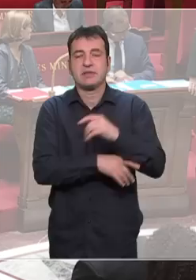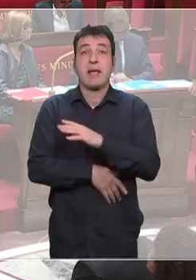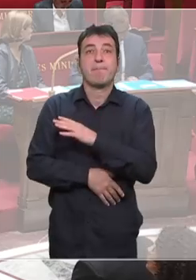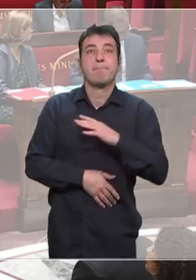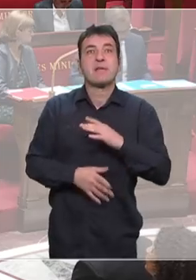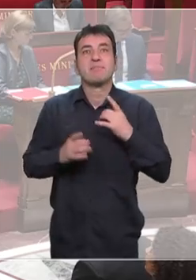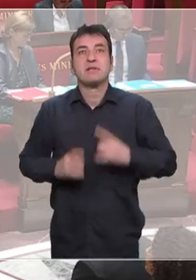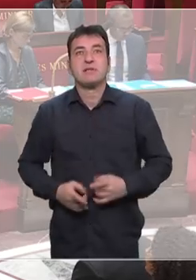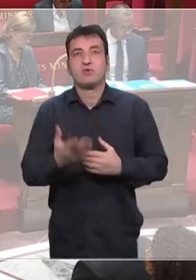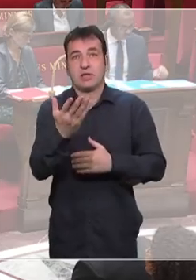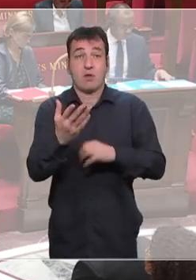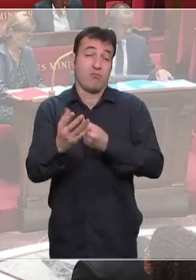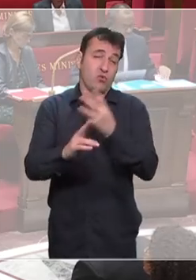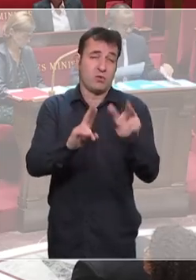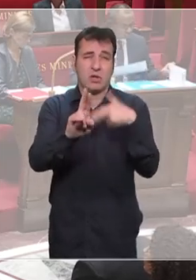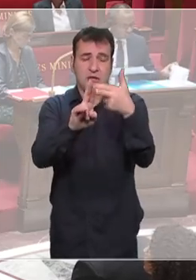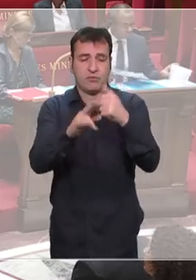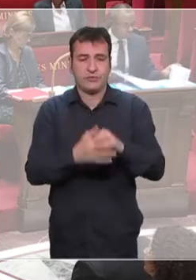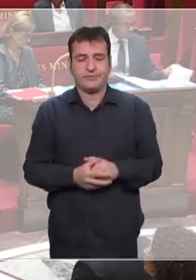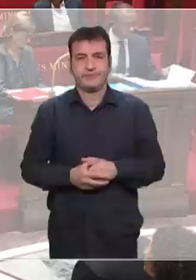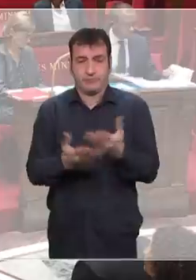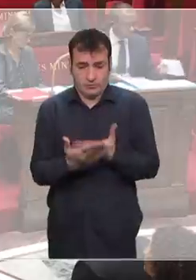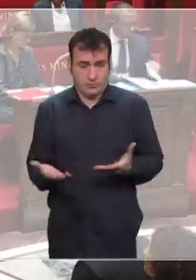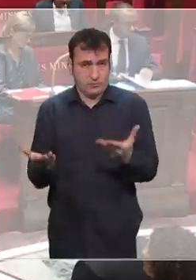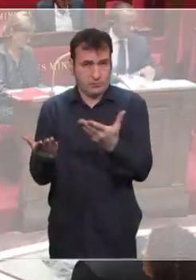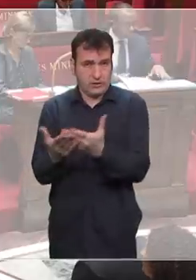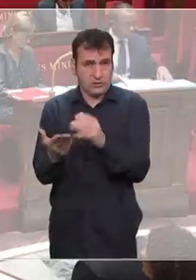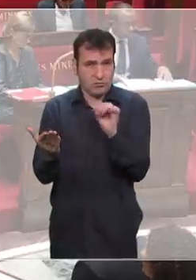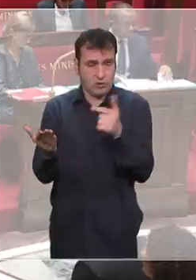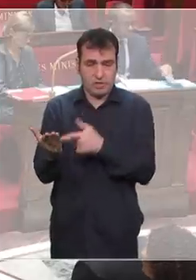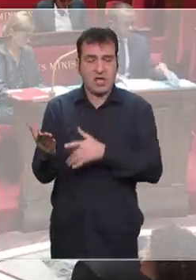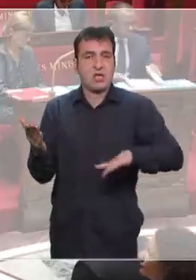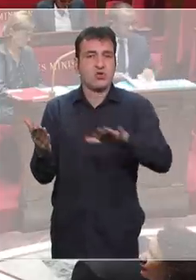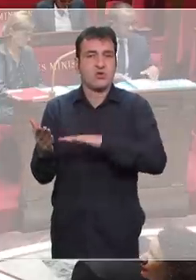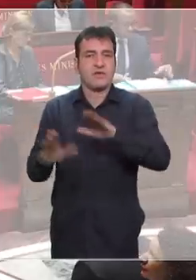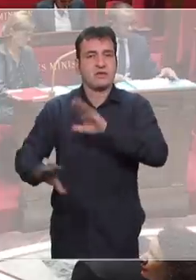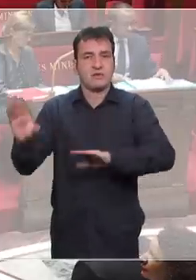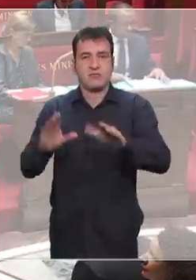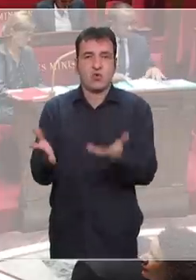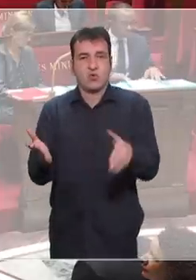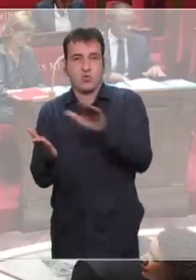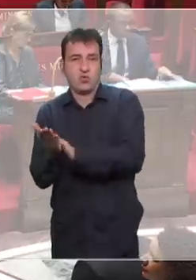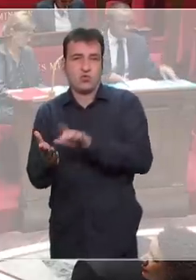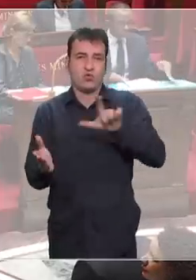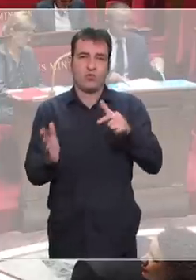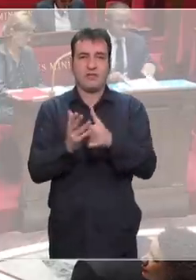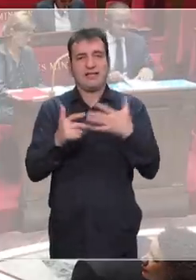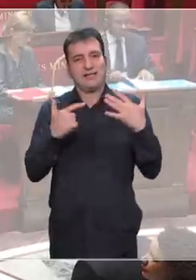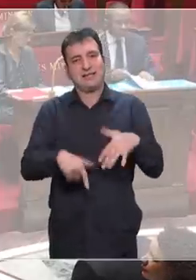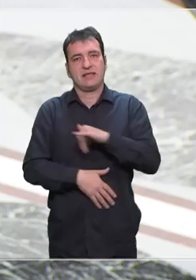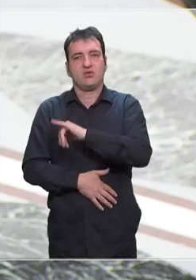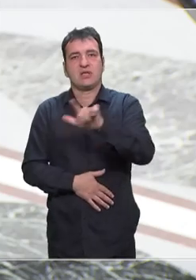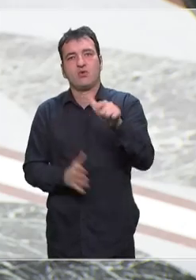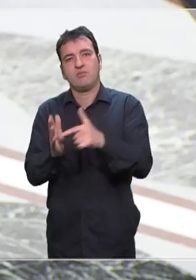Aignée. Plusieurs réponses à la question que vous posez. D'abord les faits. La surface en bio elle a doublé entre 2017 et 2022 pour atteindre plus